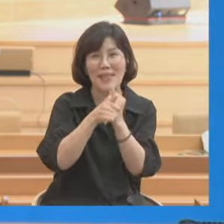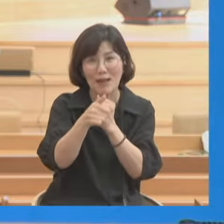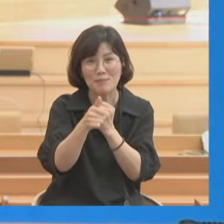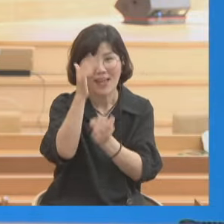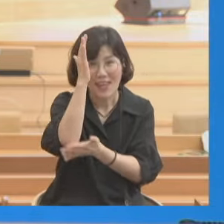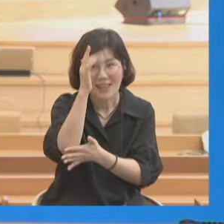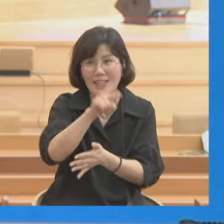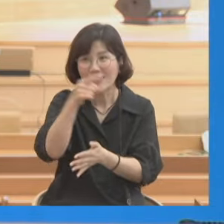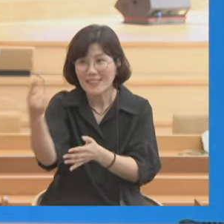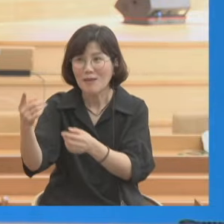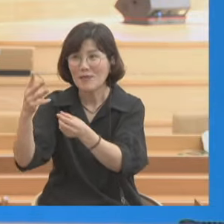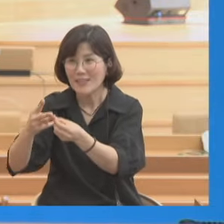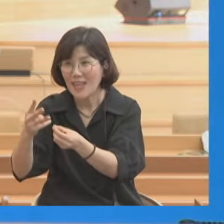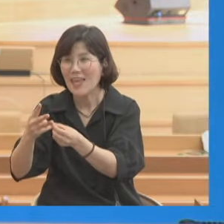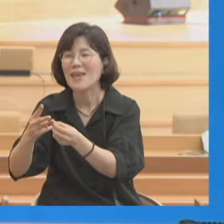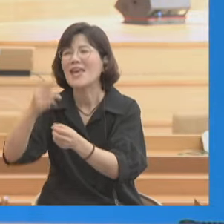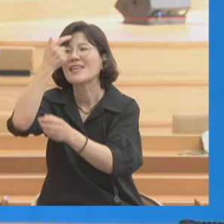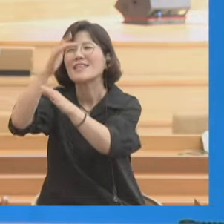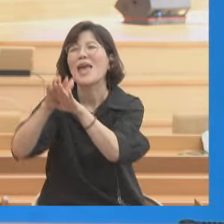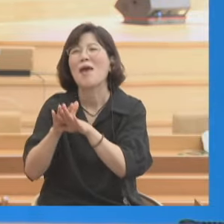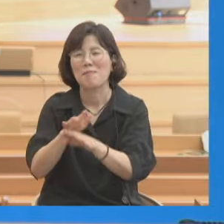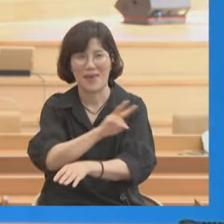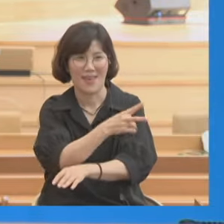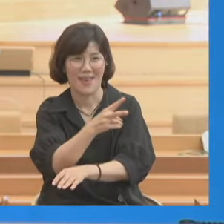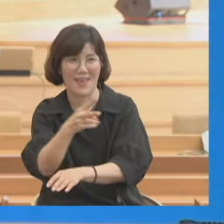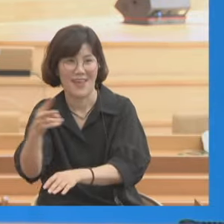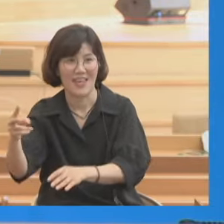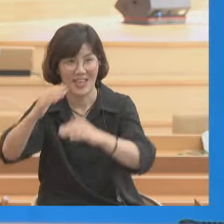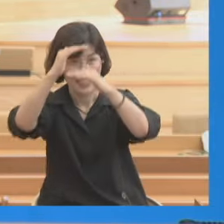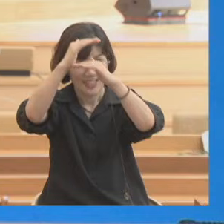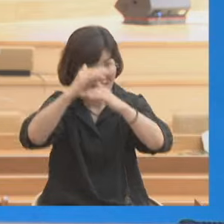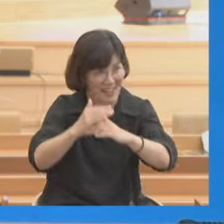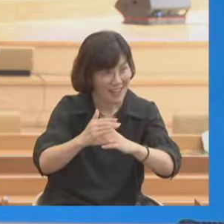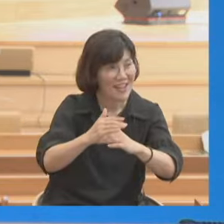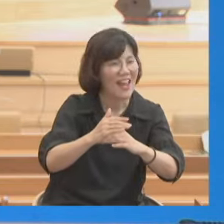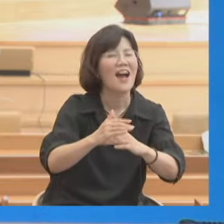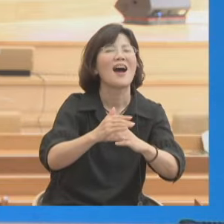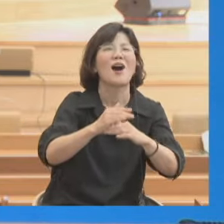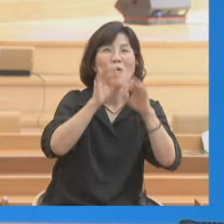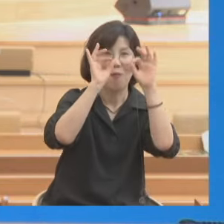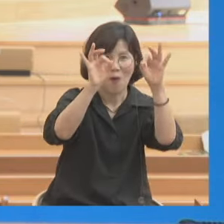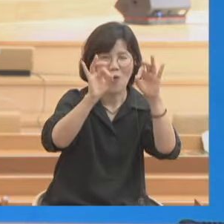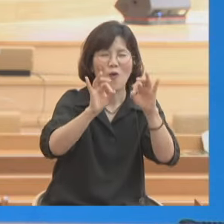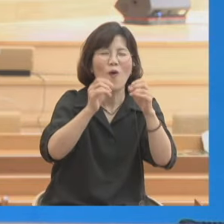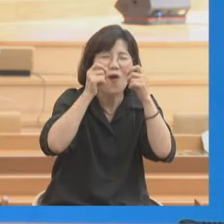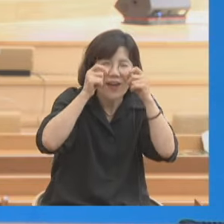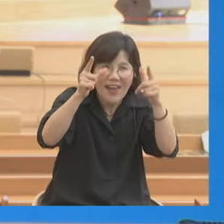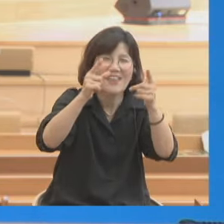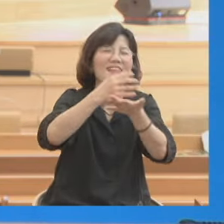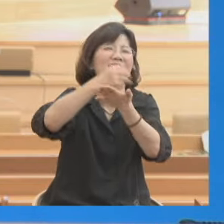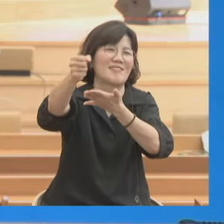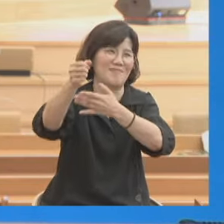다음에 예배 얘기까지 계속되어지는 예수님과의 대화 속에서 깨달을 수 있는 내용인